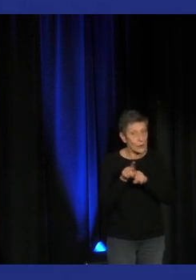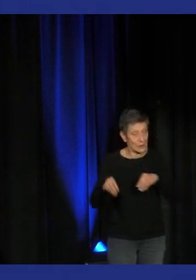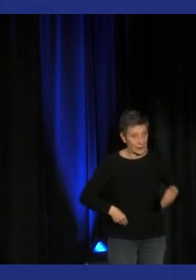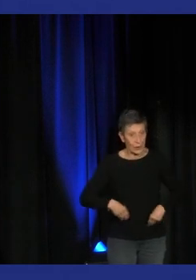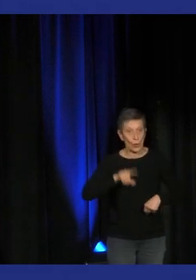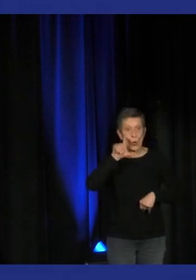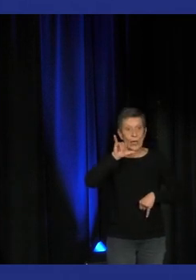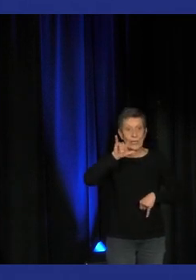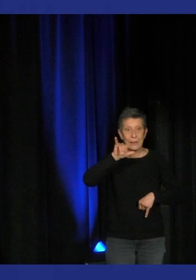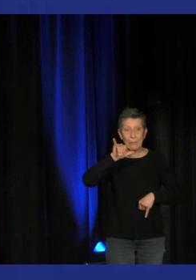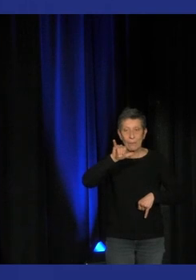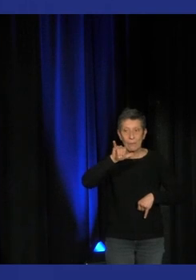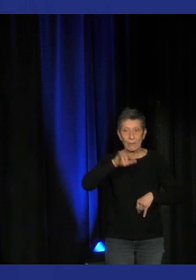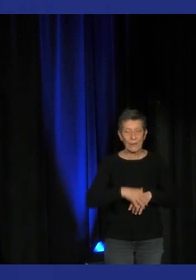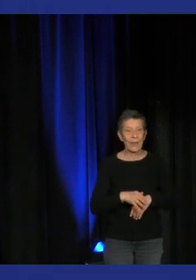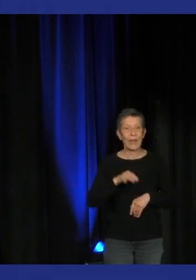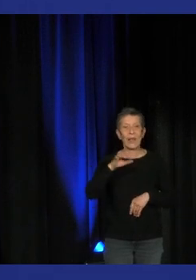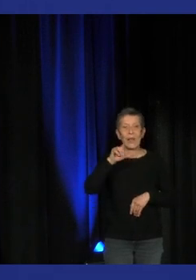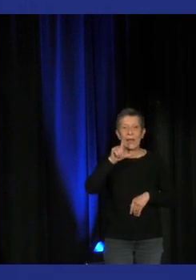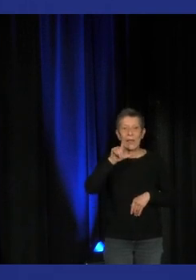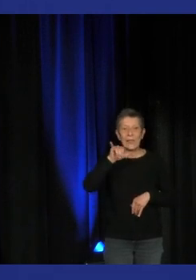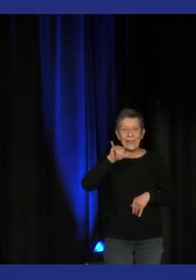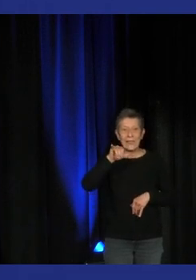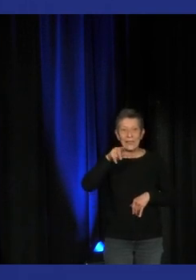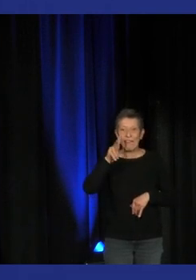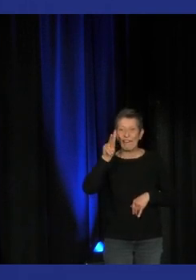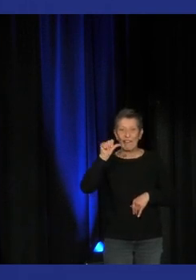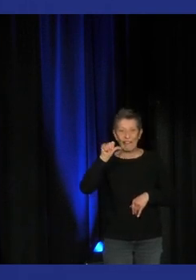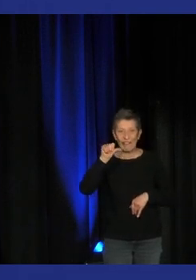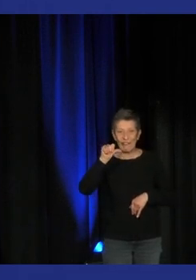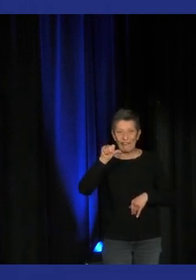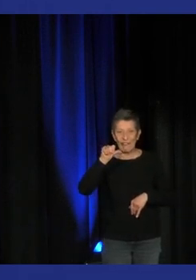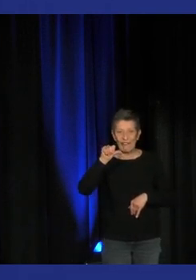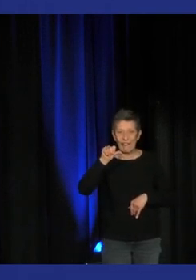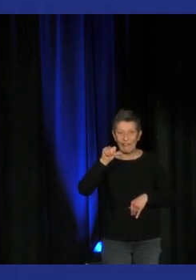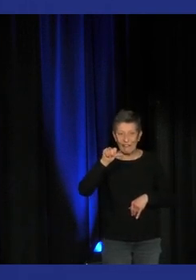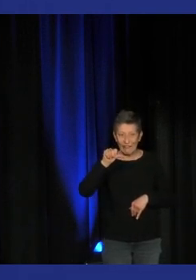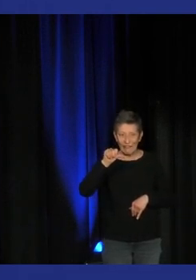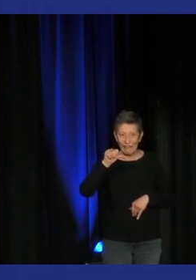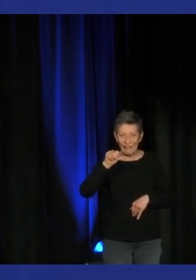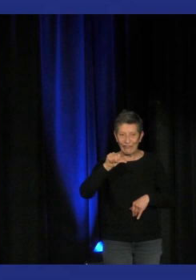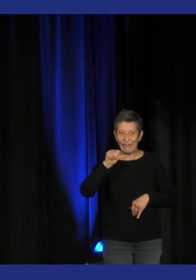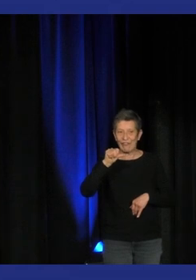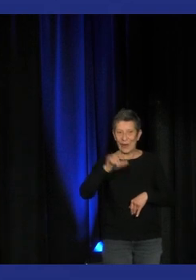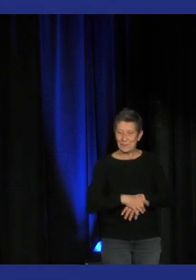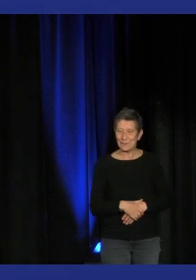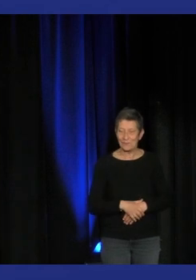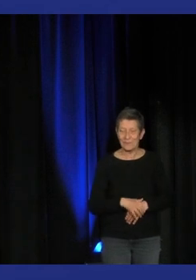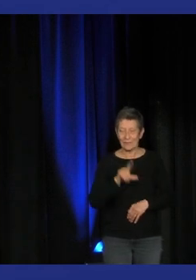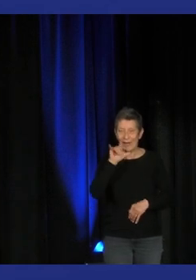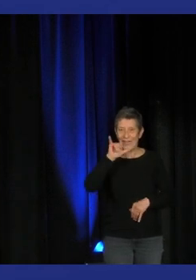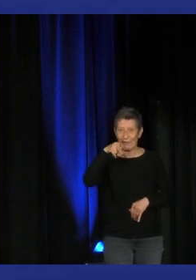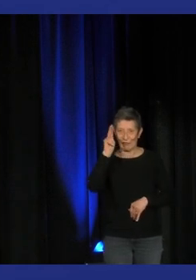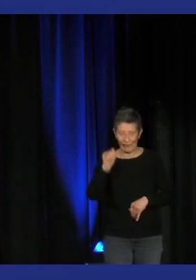LIPA, donc qui est le LIFA, pardon, baby, j'ai oublié le H, le laboratoire interdisciplinaire d'études